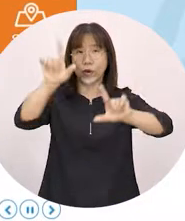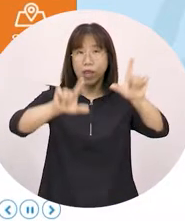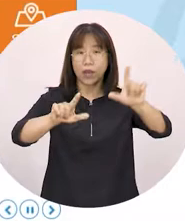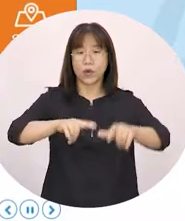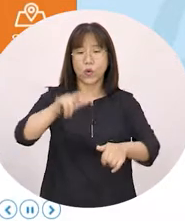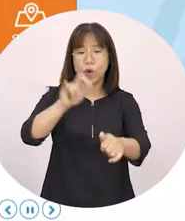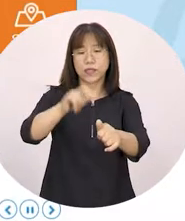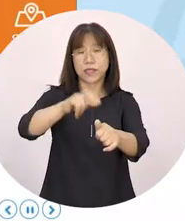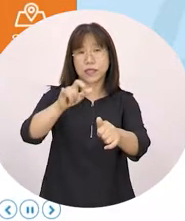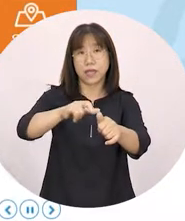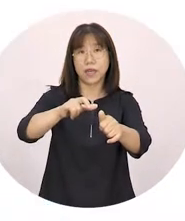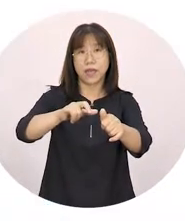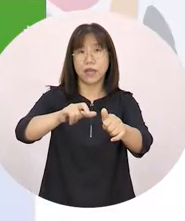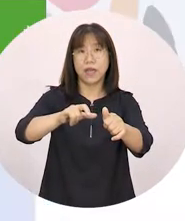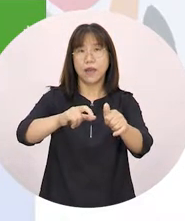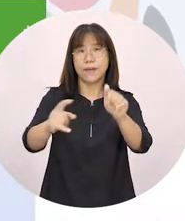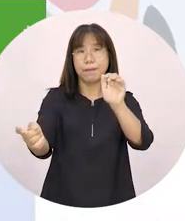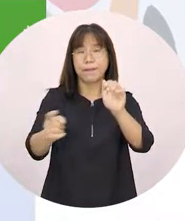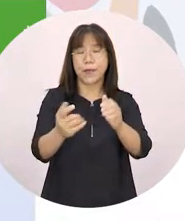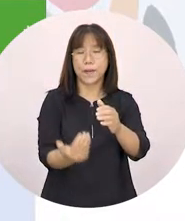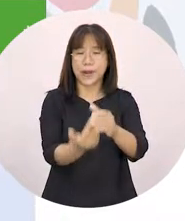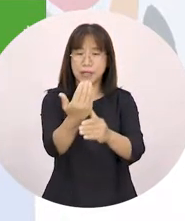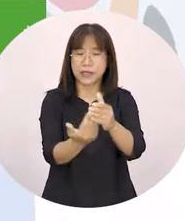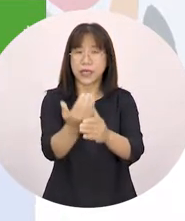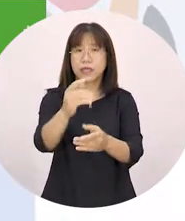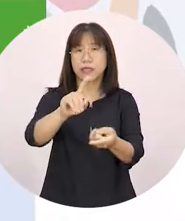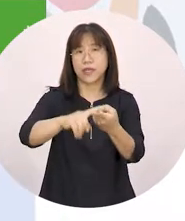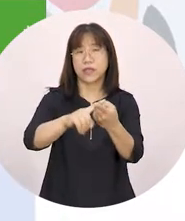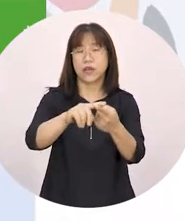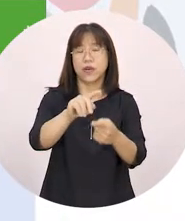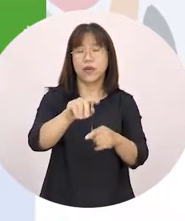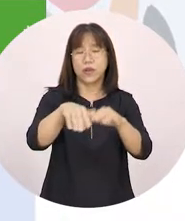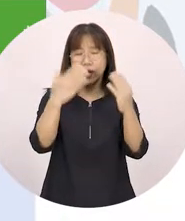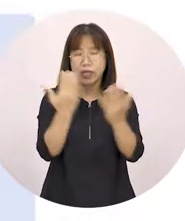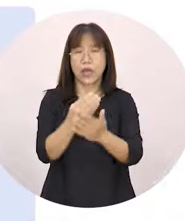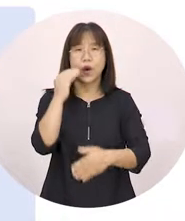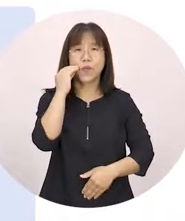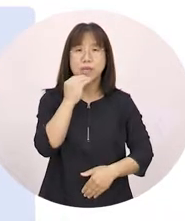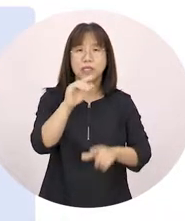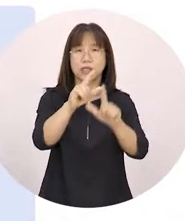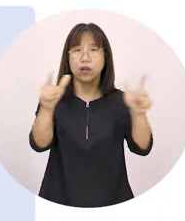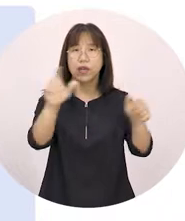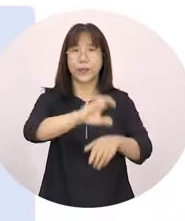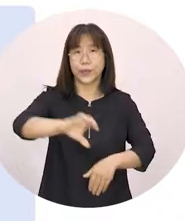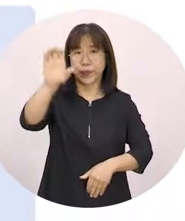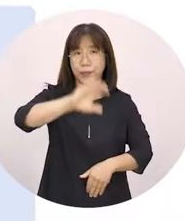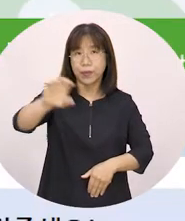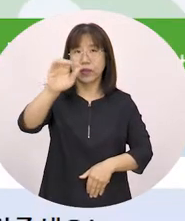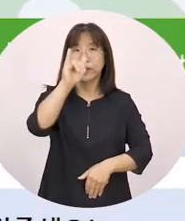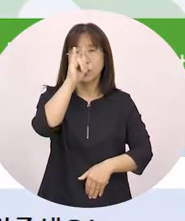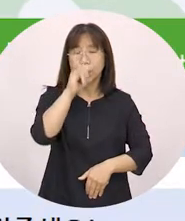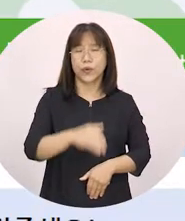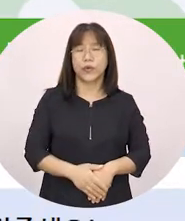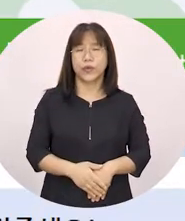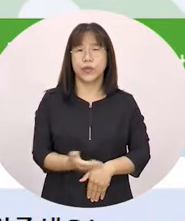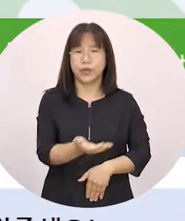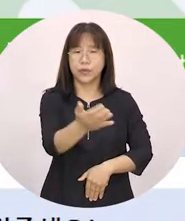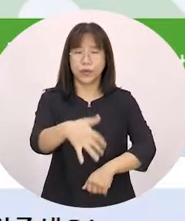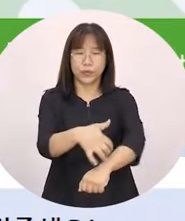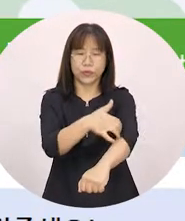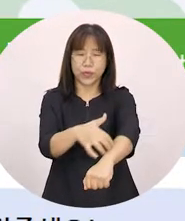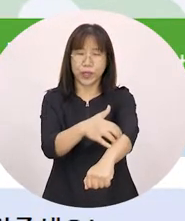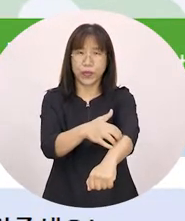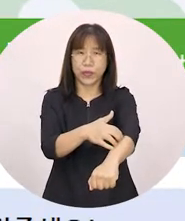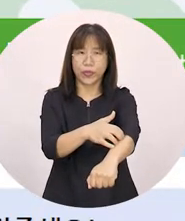확진 자 발생 알림 등을 강서구청 홈페이지와 페이스북 등 sns 에 실시간으로 전달하며 코론 알고 관련